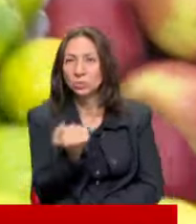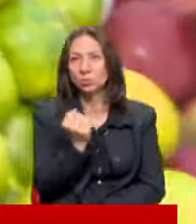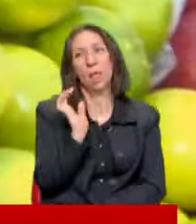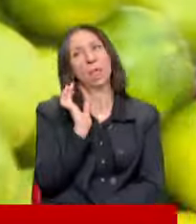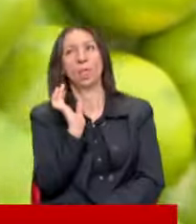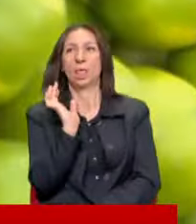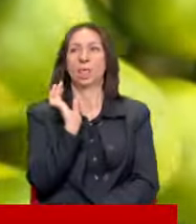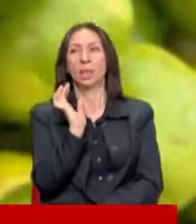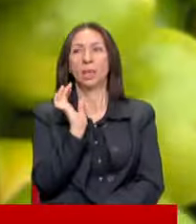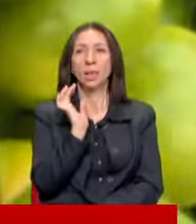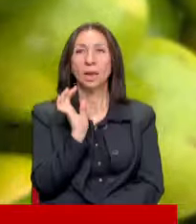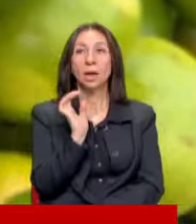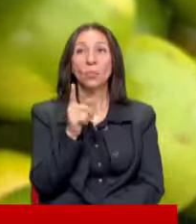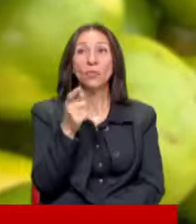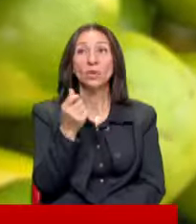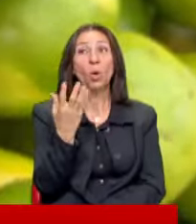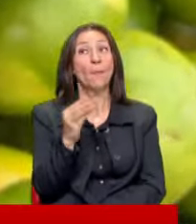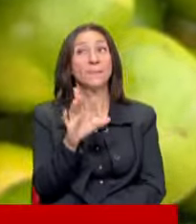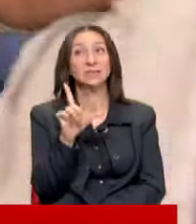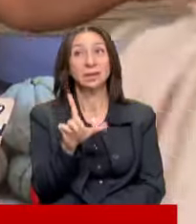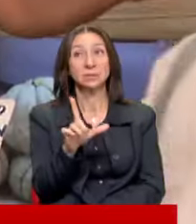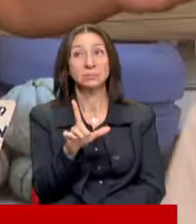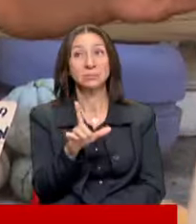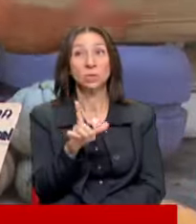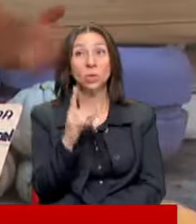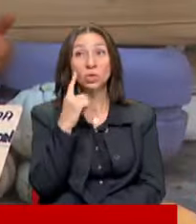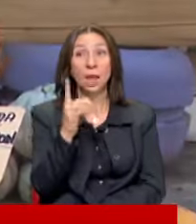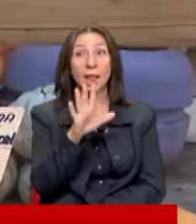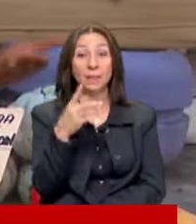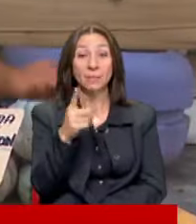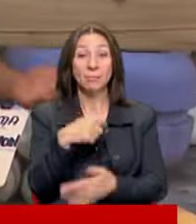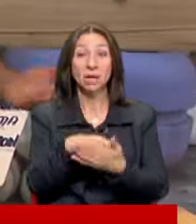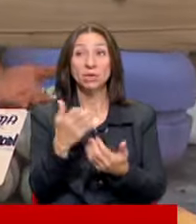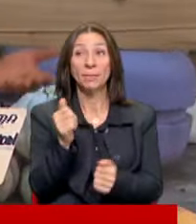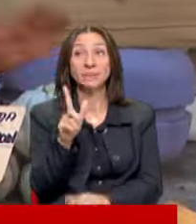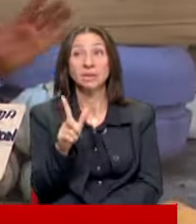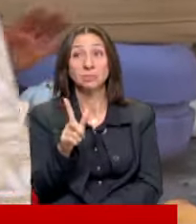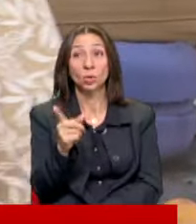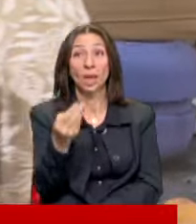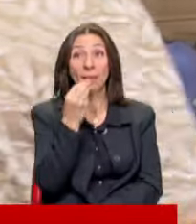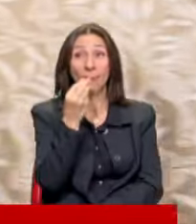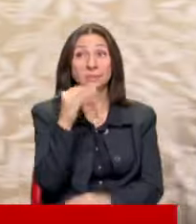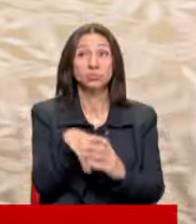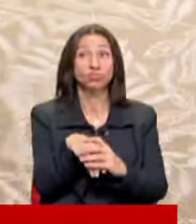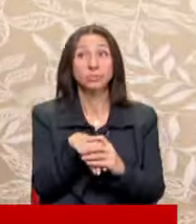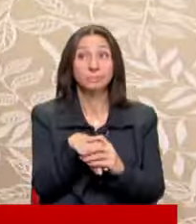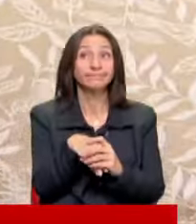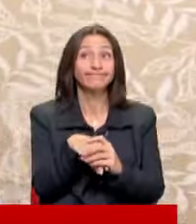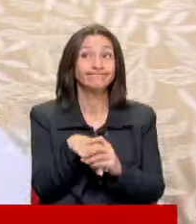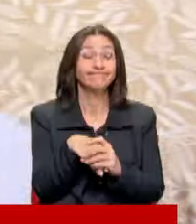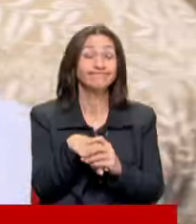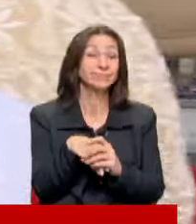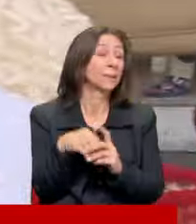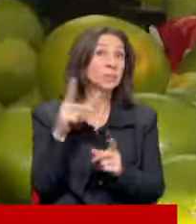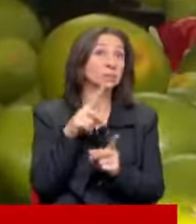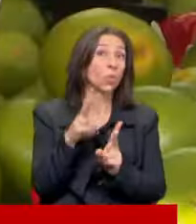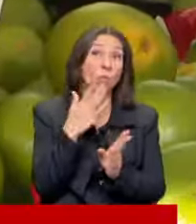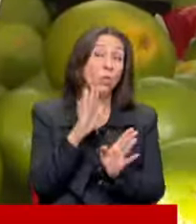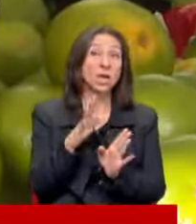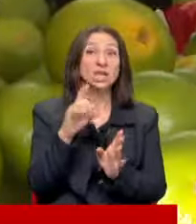sayıda yapabiliyoruz Bu fiyata olmaması gereki bu aylarda V ona göre 50 maaş almamız gerekiyor onları yilm iin olur